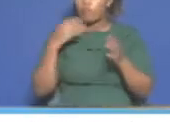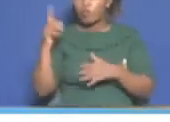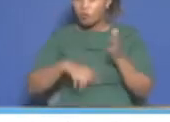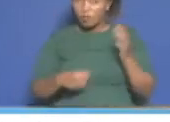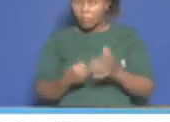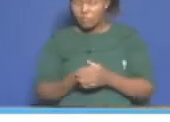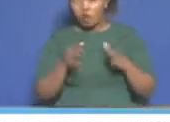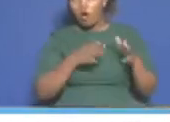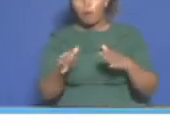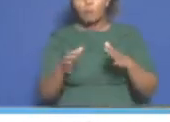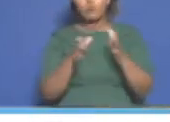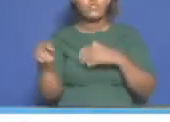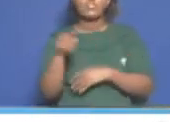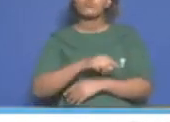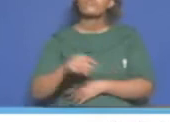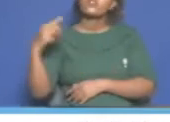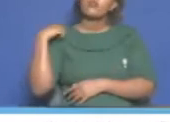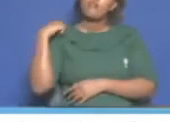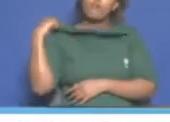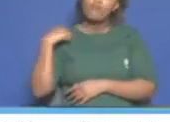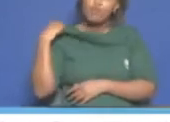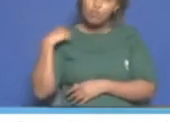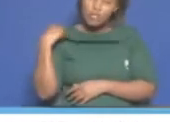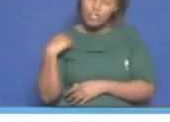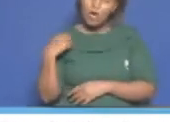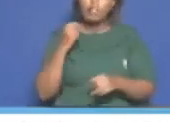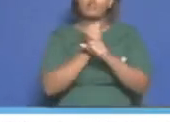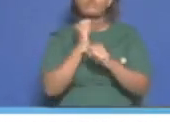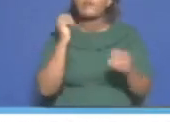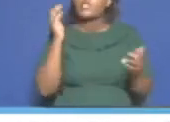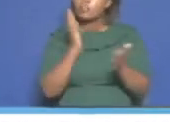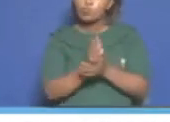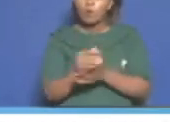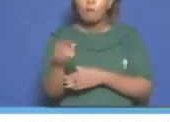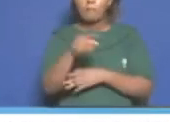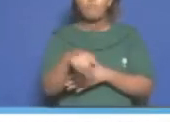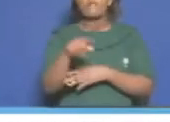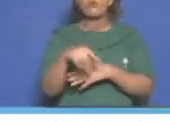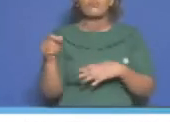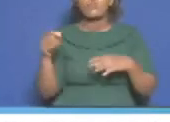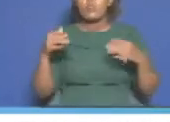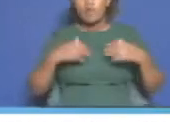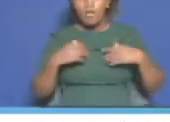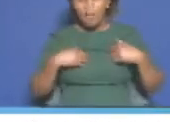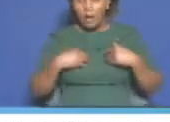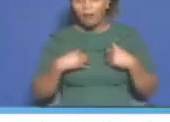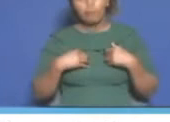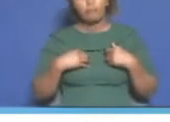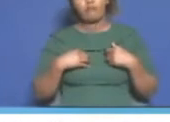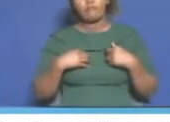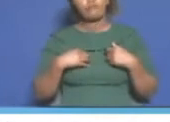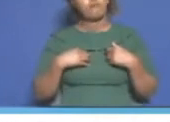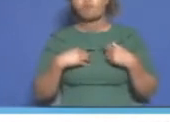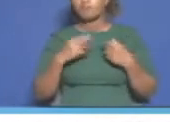inatupasa tuweze kujitolea, tuweze kuhakikisha ya kwamba tumeweza kujipa ama